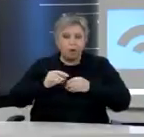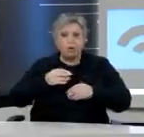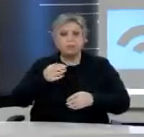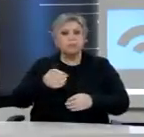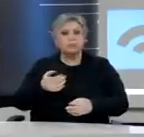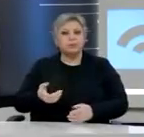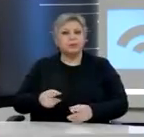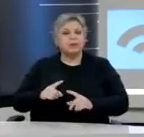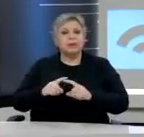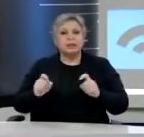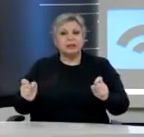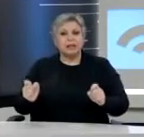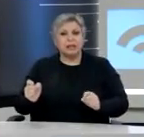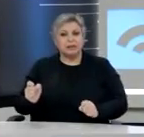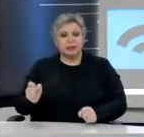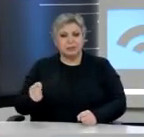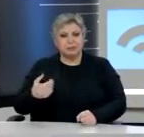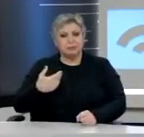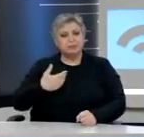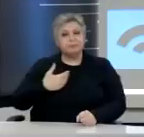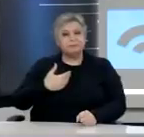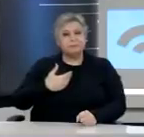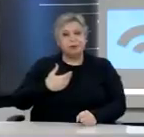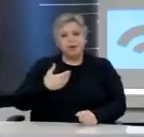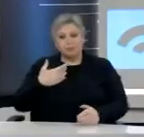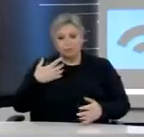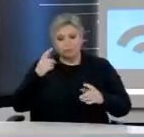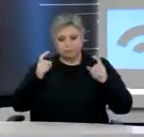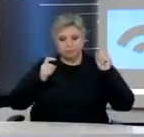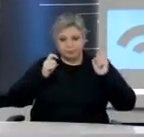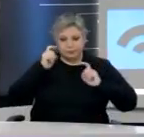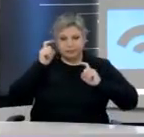το βασικό δίλημα της σημερινής συζήτησης,